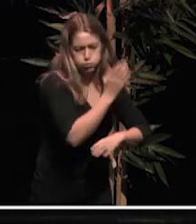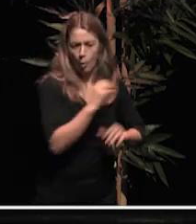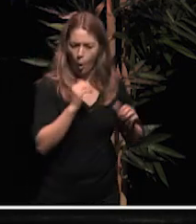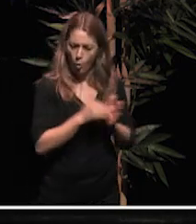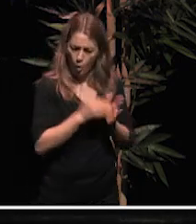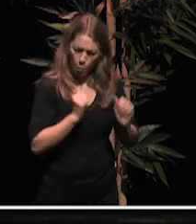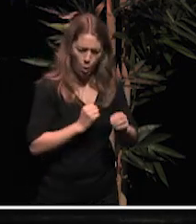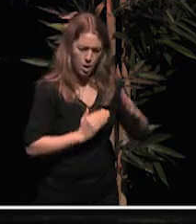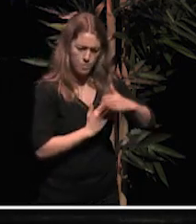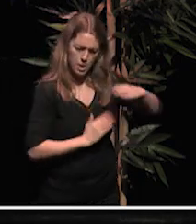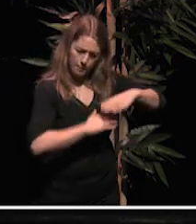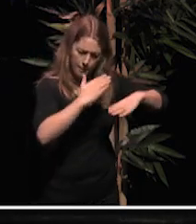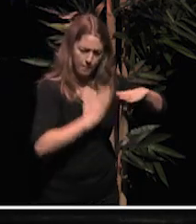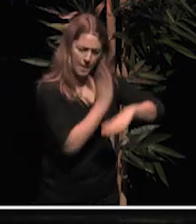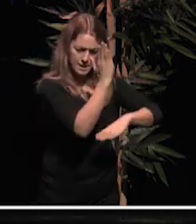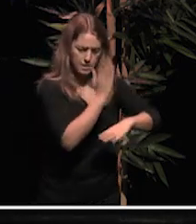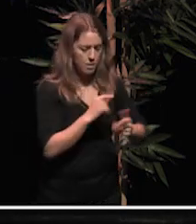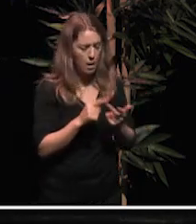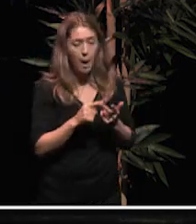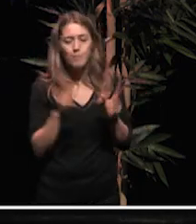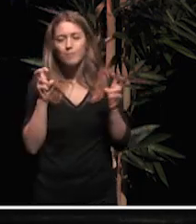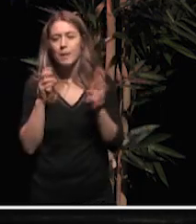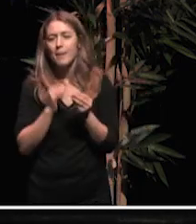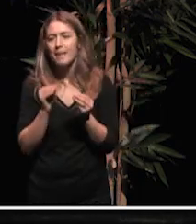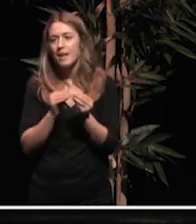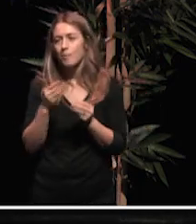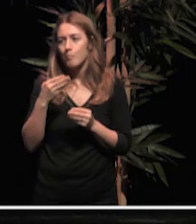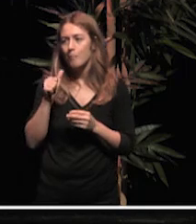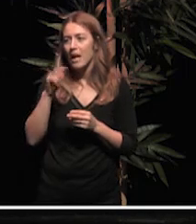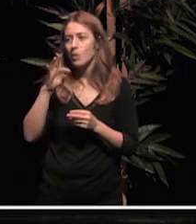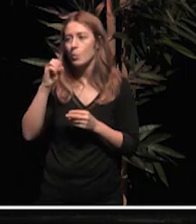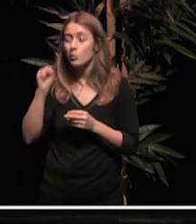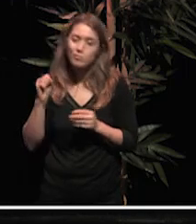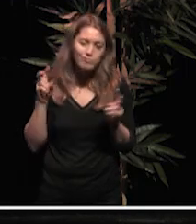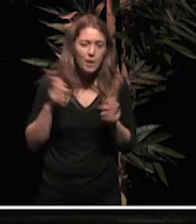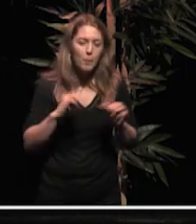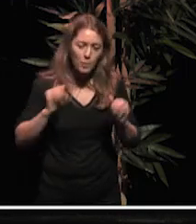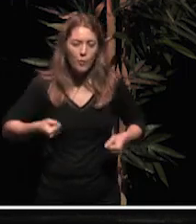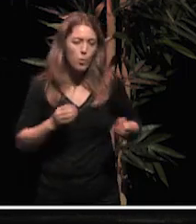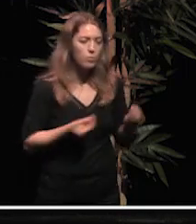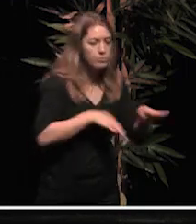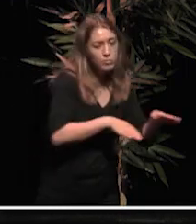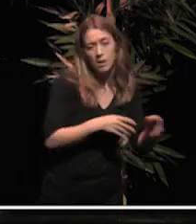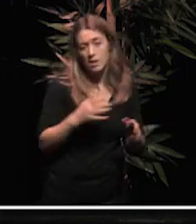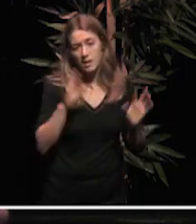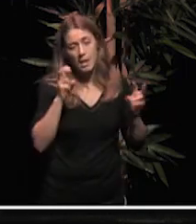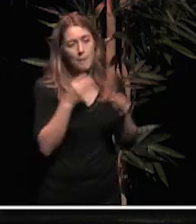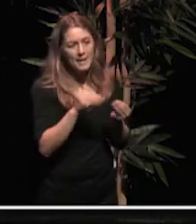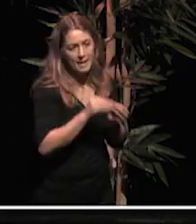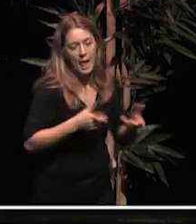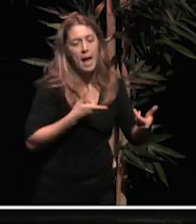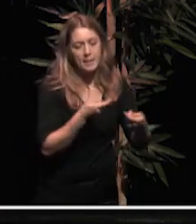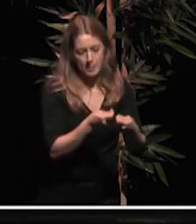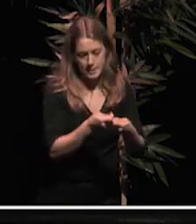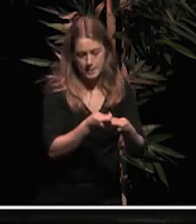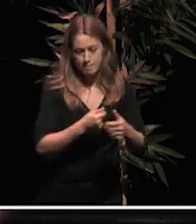je connais mes limites », et le matos, ce qu'on appelle le matos dans notre jargon de surfeur ou de skieur, c'est le matériel adapté. C'est-à-dire